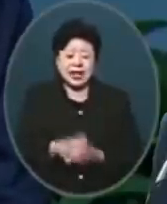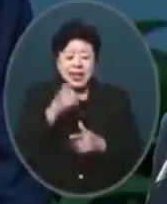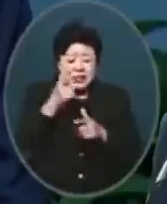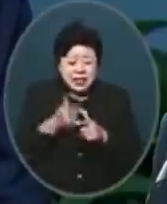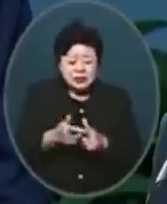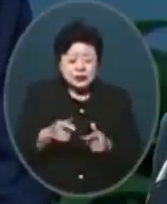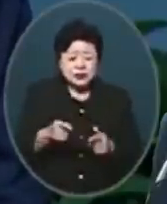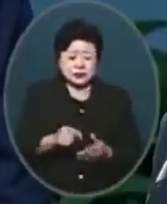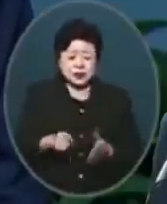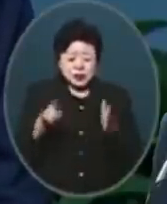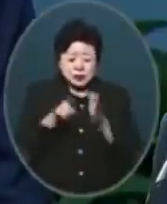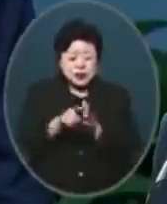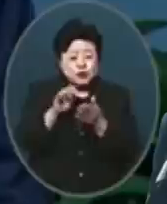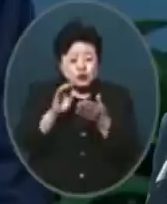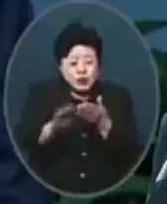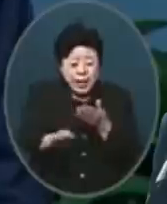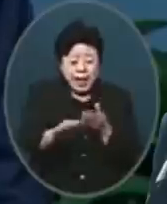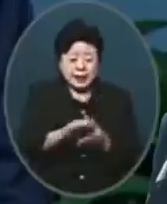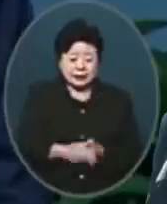예수님을 믿고 난 다음에